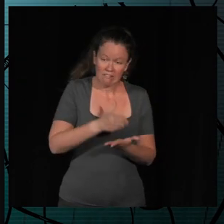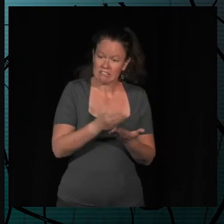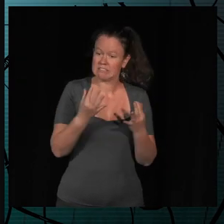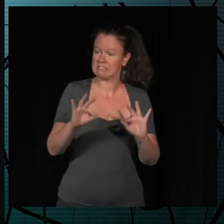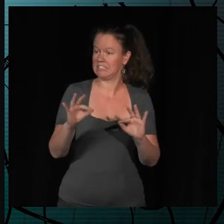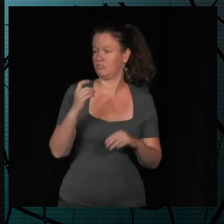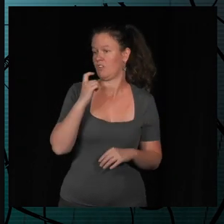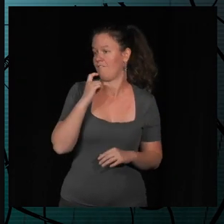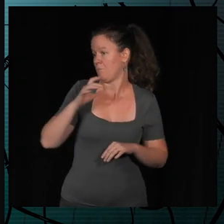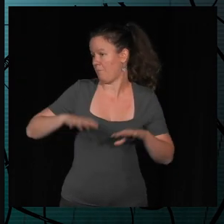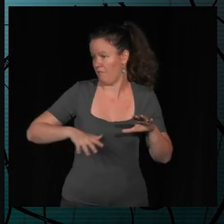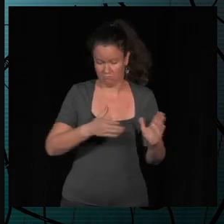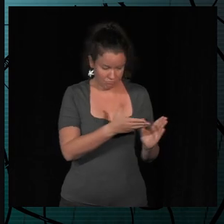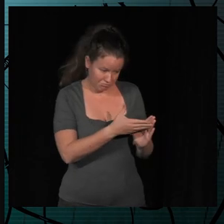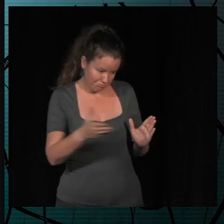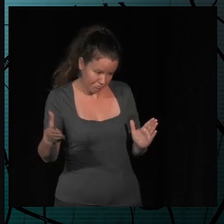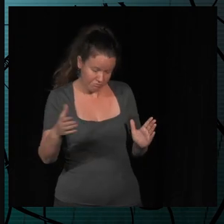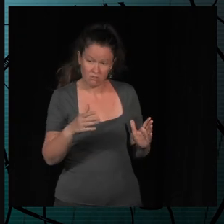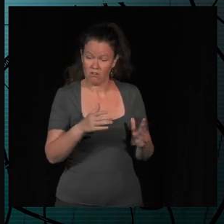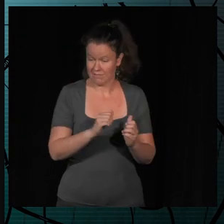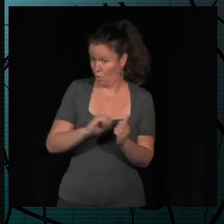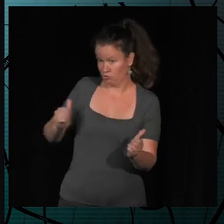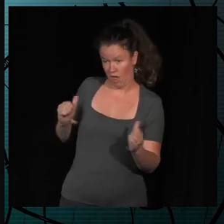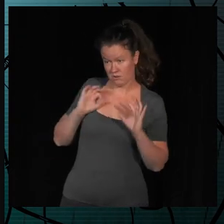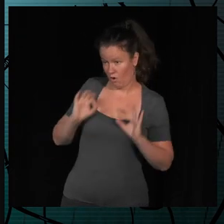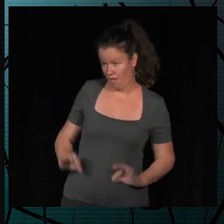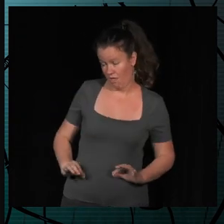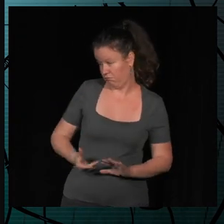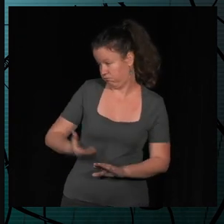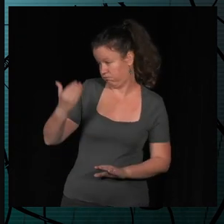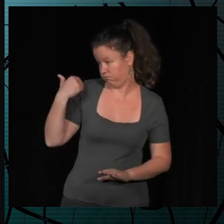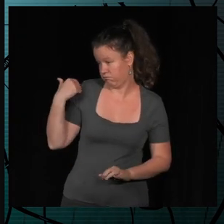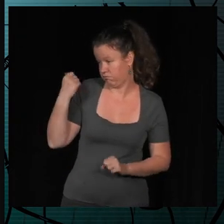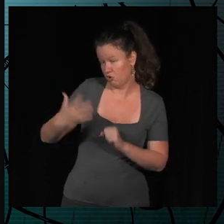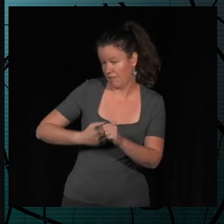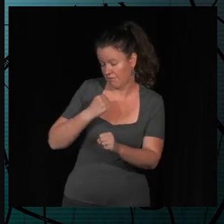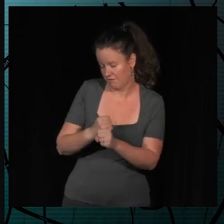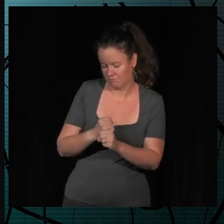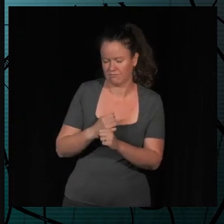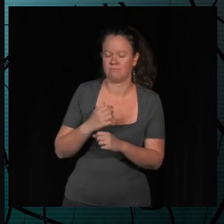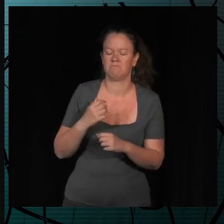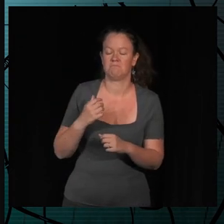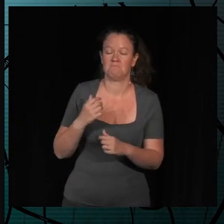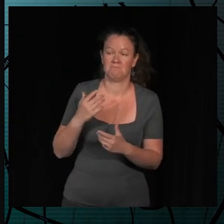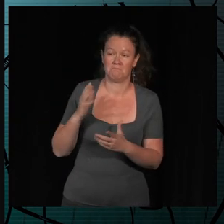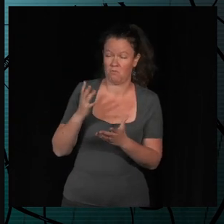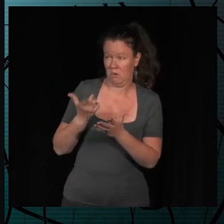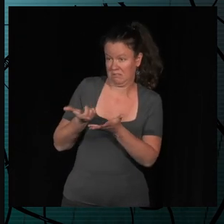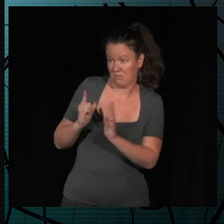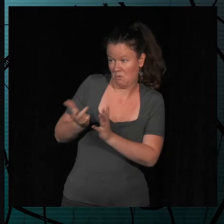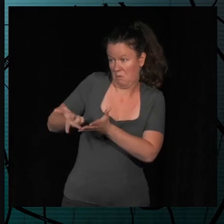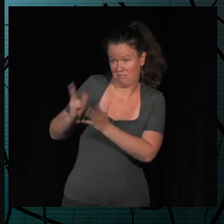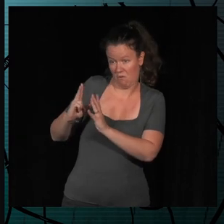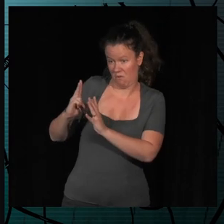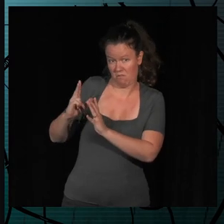ont parfois décroché depuis plusieurs années hein puisque on reçoit des jeunes adultes certains ont décroché depuis 7 8 ans ils se